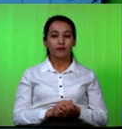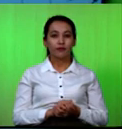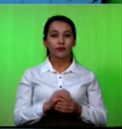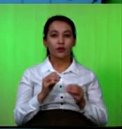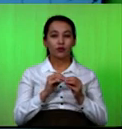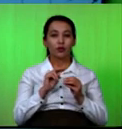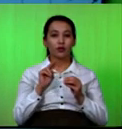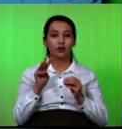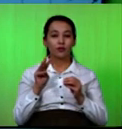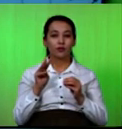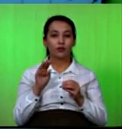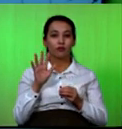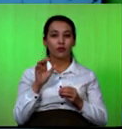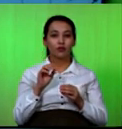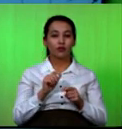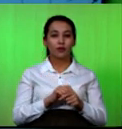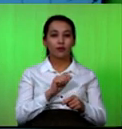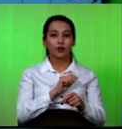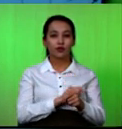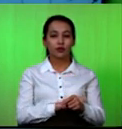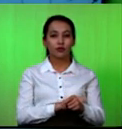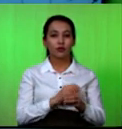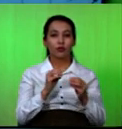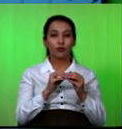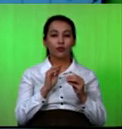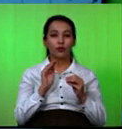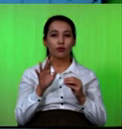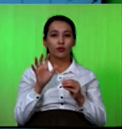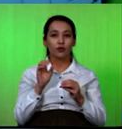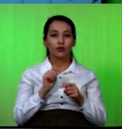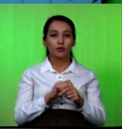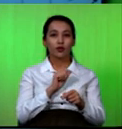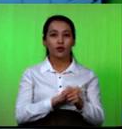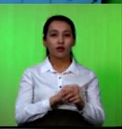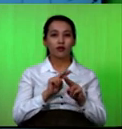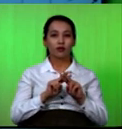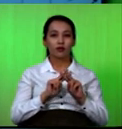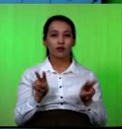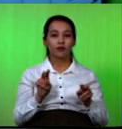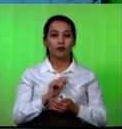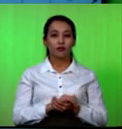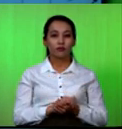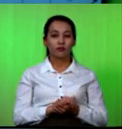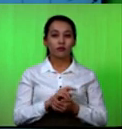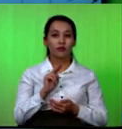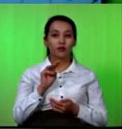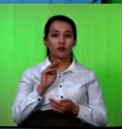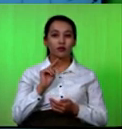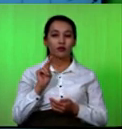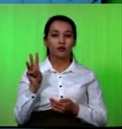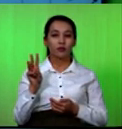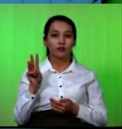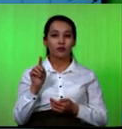10 kilometr 500 metr esa 10500 metrga teng. 2